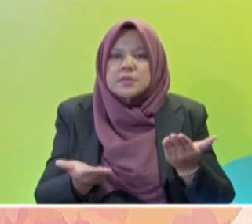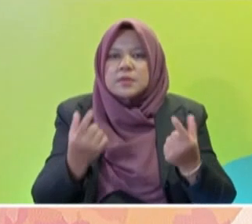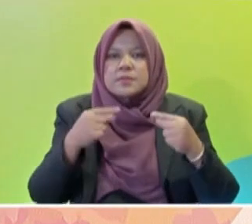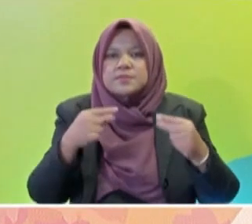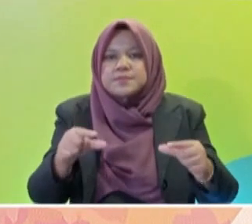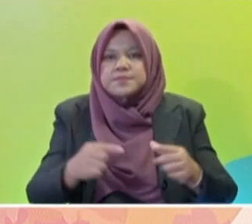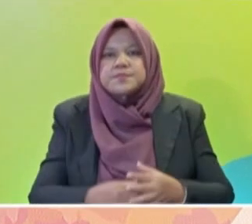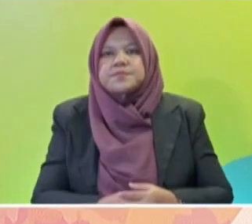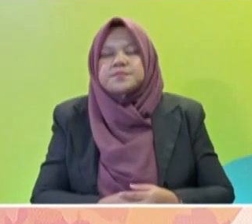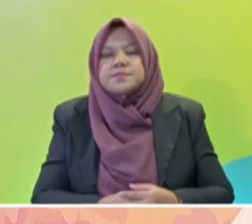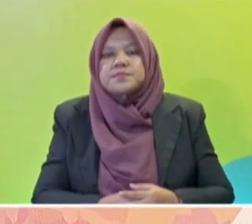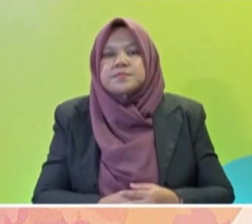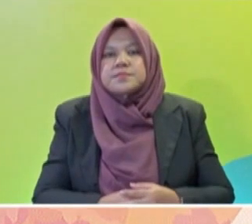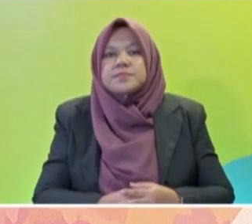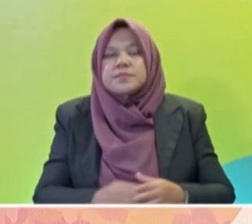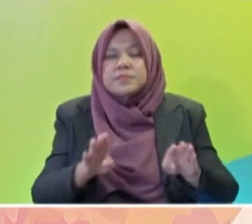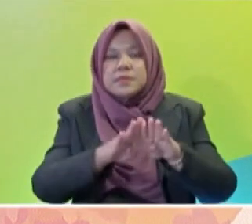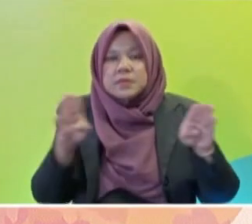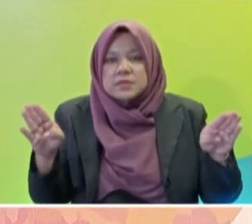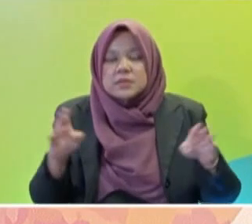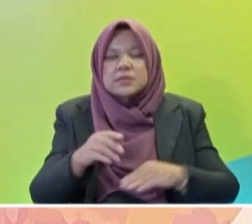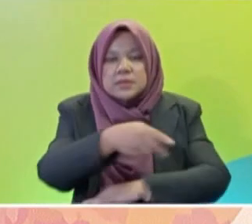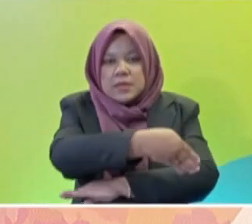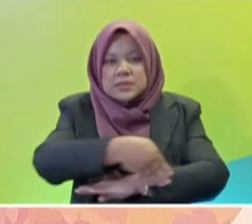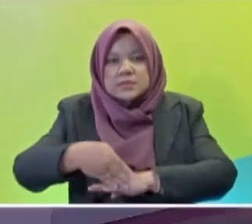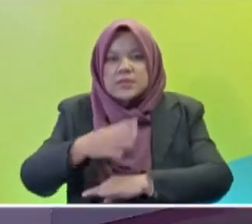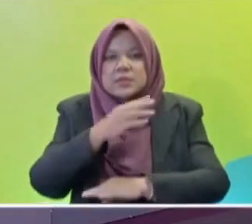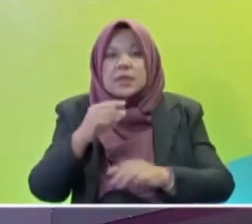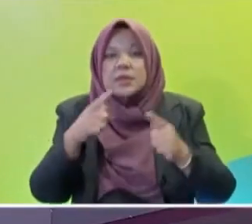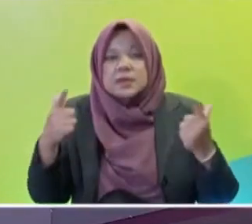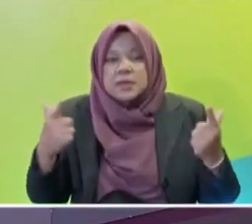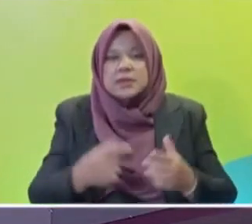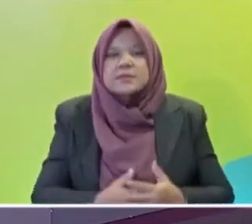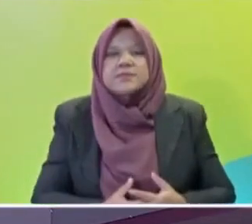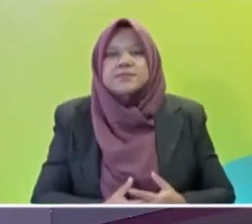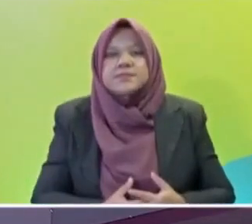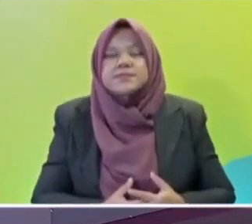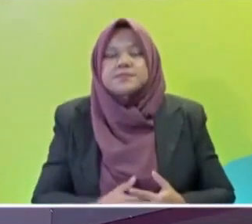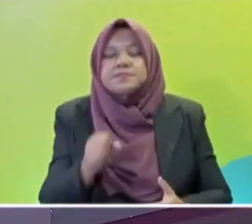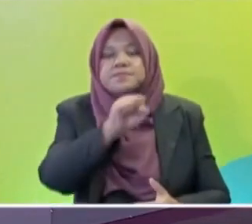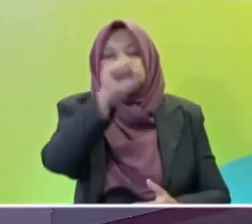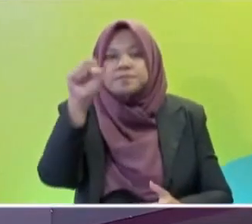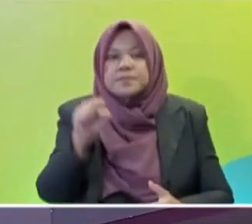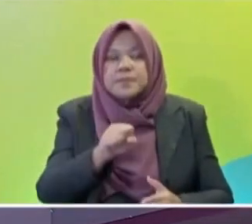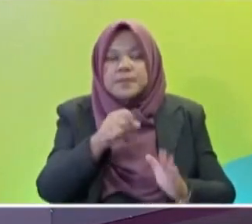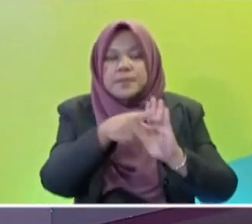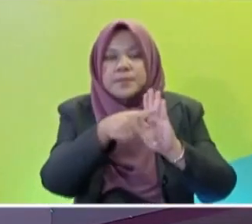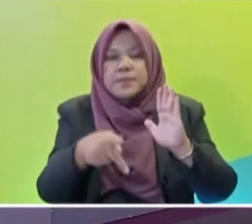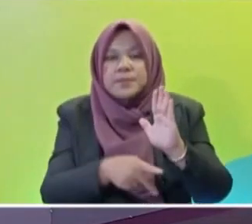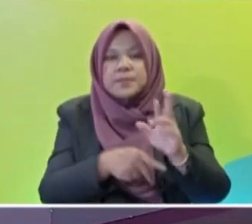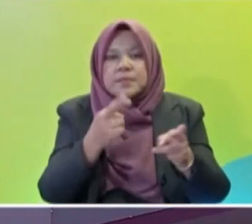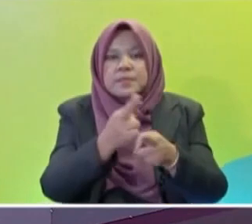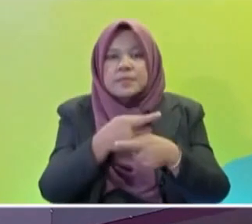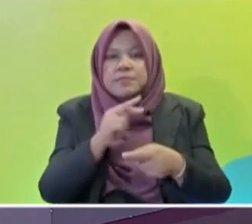penegasan dan penegasan Oke kita teruskan kepada ee soal dan prinsip PKN Ya baiklah